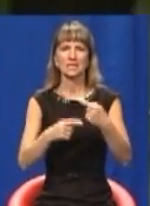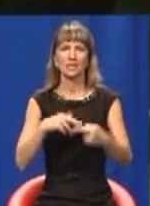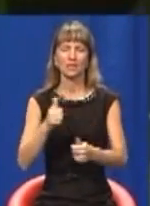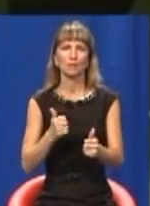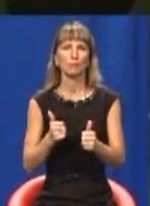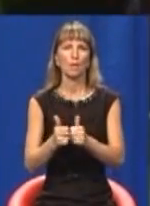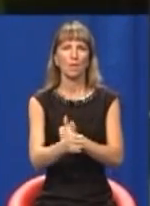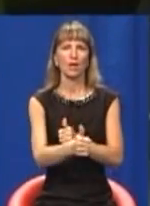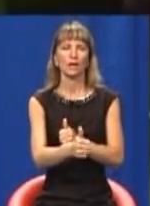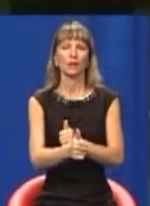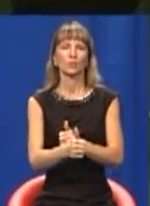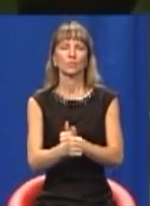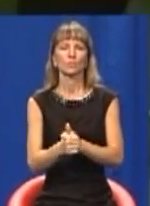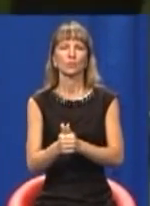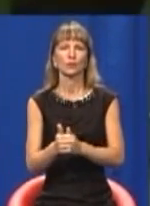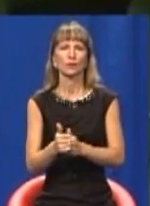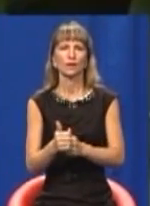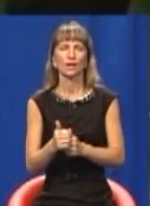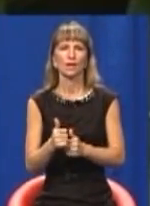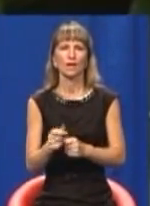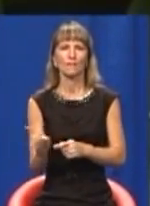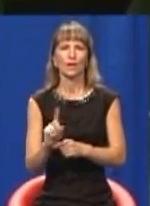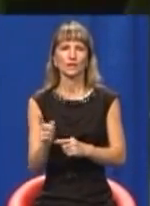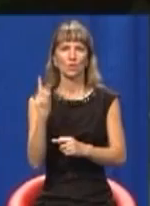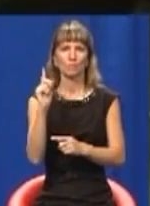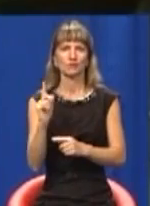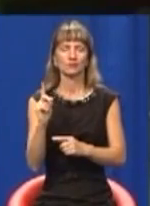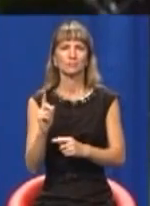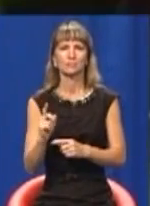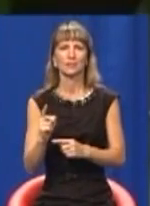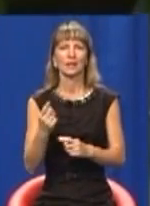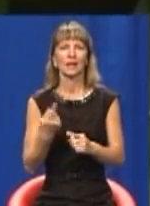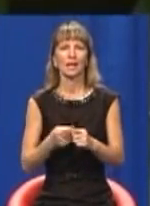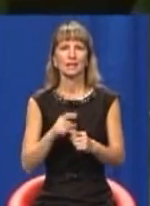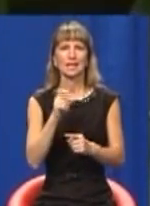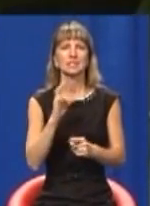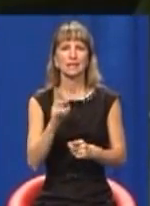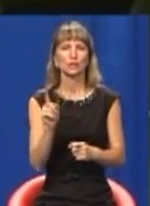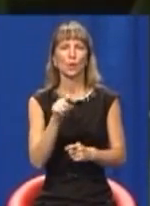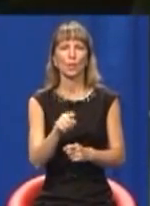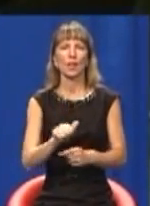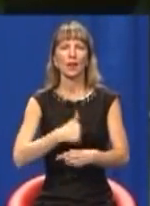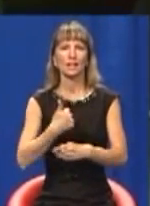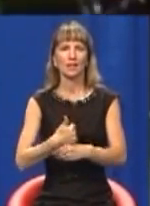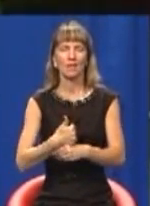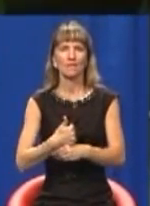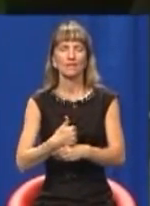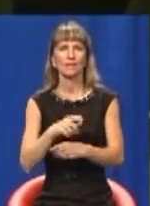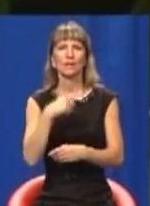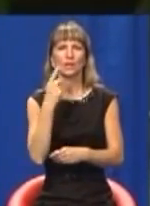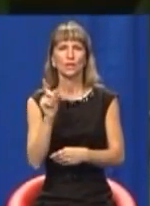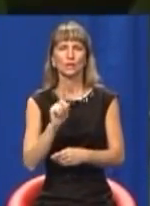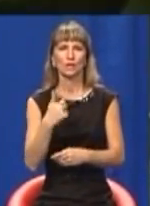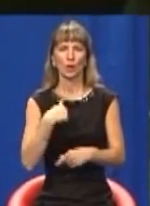попереду, високо піднятим до гори хвостом. Це знак лідерства. Він наче каже, що я